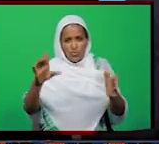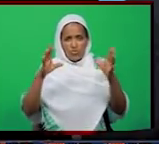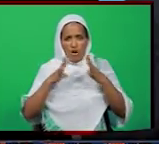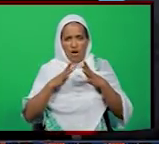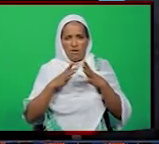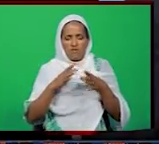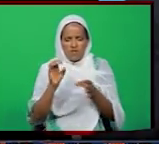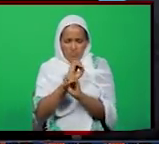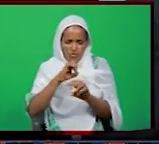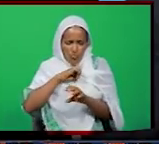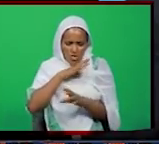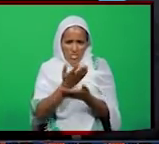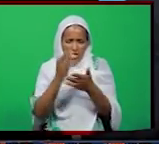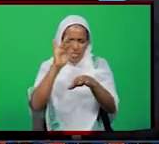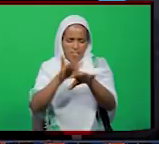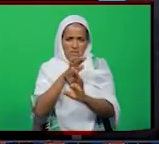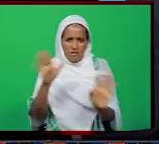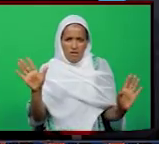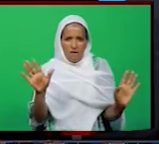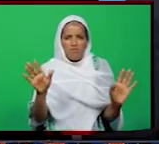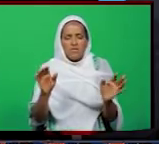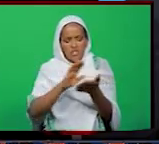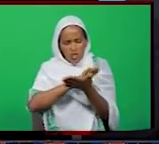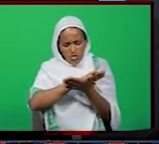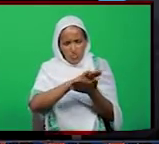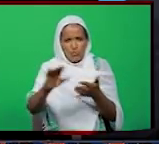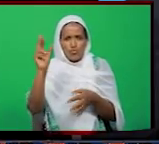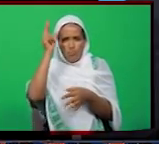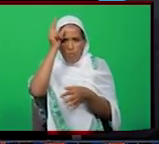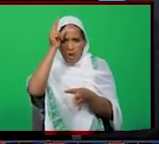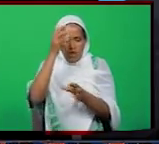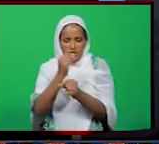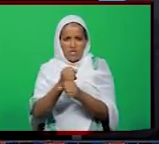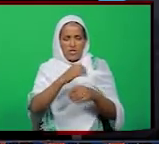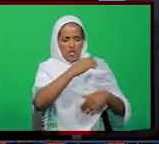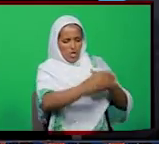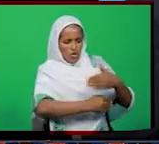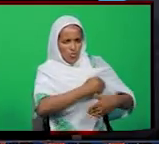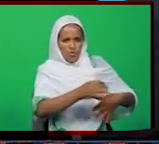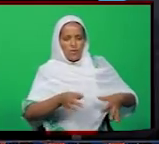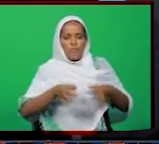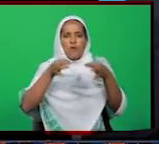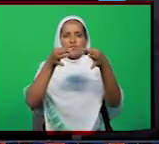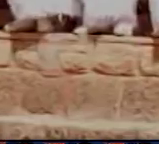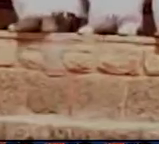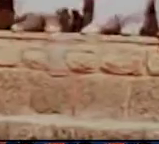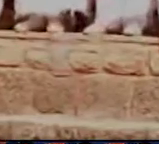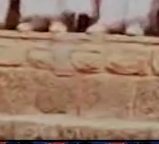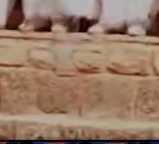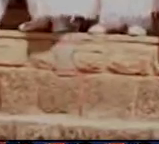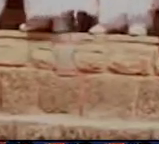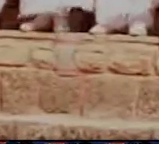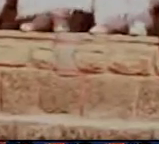ባህል እንክርዳድ ሳንጨምርበት ስንዴውን ንጹሑን ባህል ይዘን ለትውልድ ማስተላለፍ ይኖርብናል።